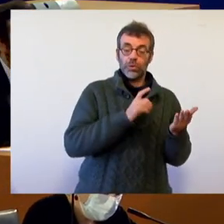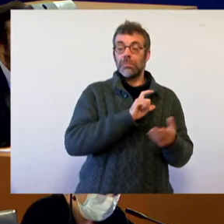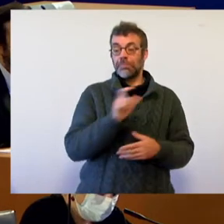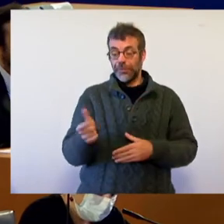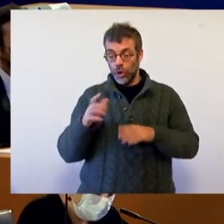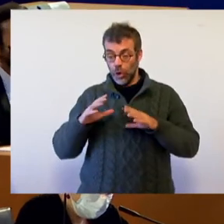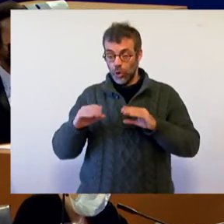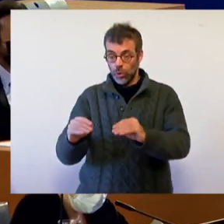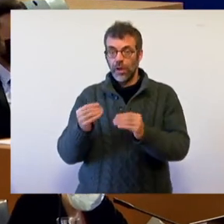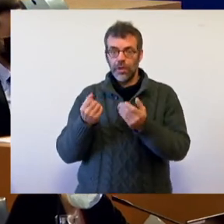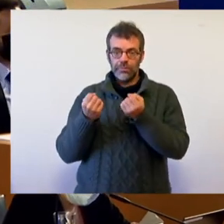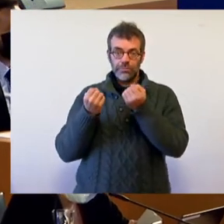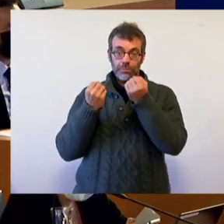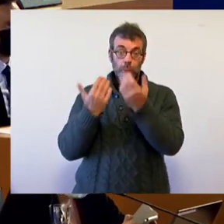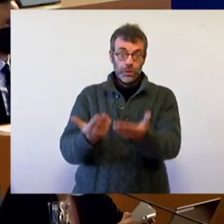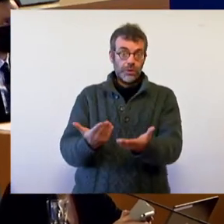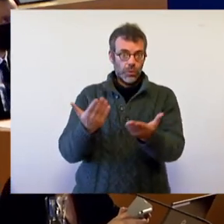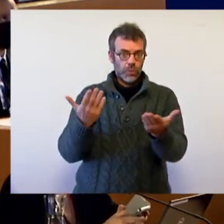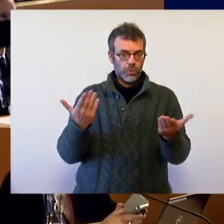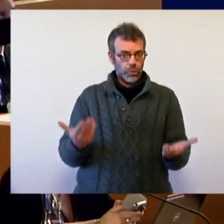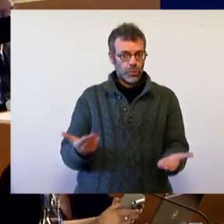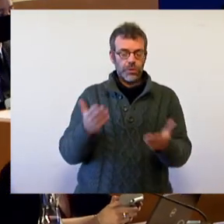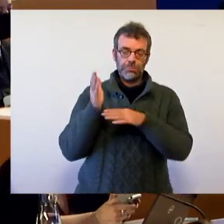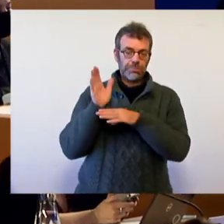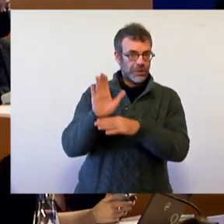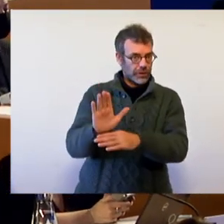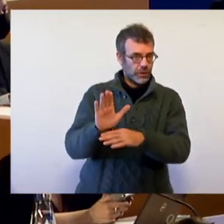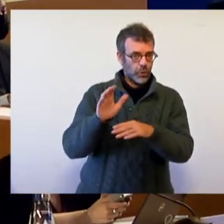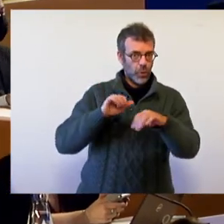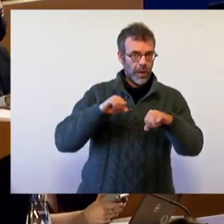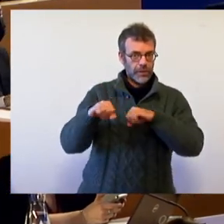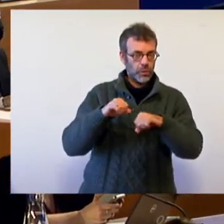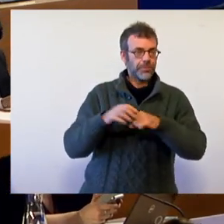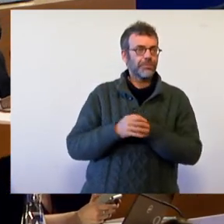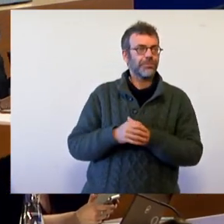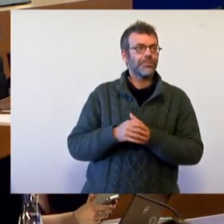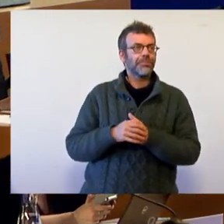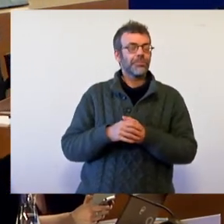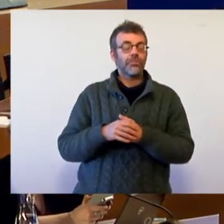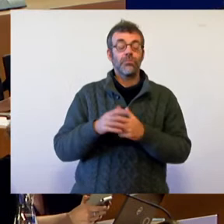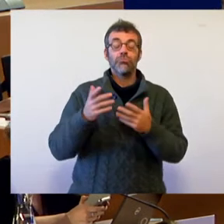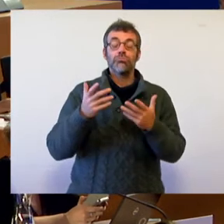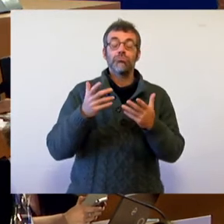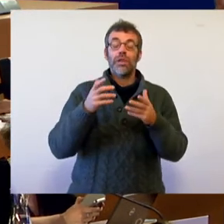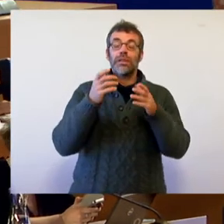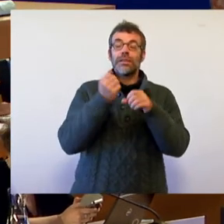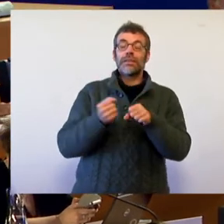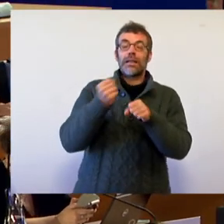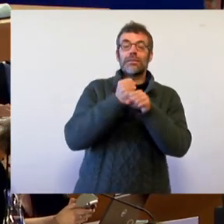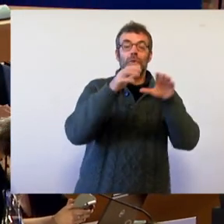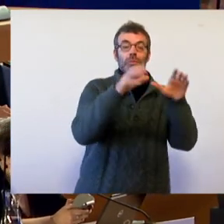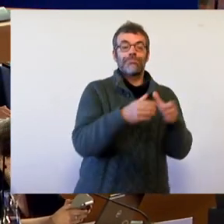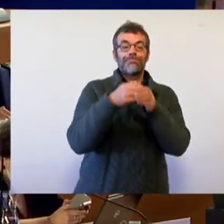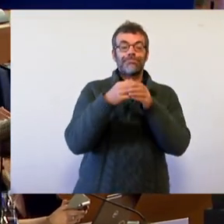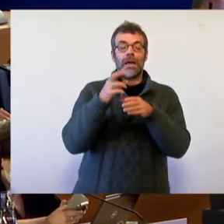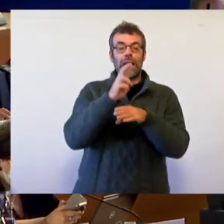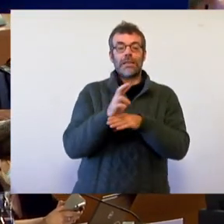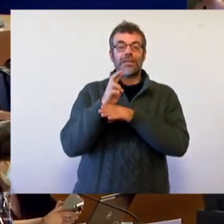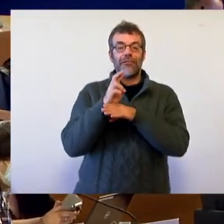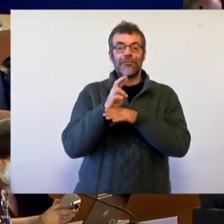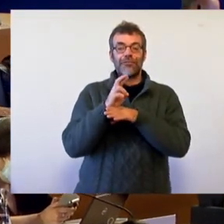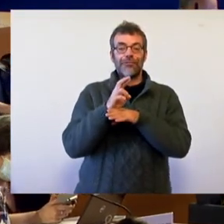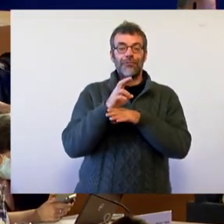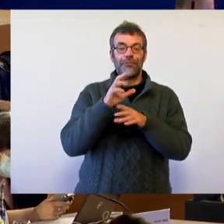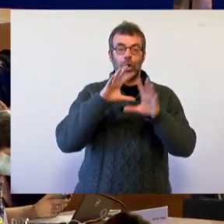nous avons réalisée. C'est lors de l'appel à candidature pour la constitution de cette réserve, plus d'une centaine de Montpelliérains ont